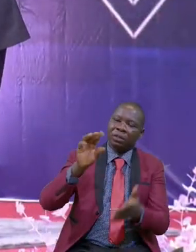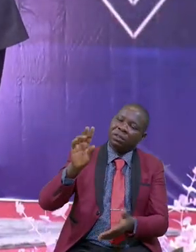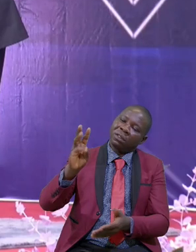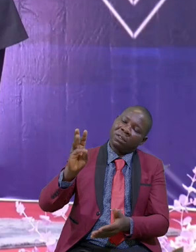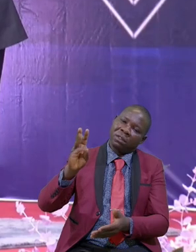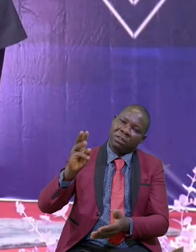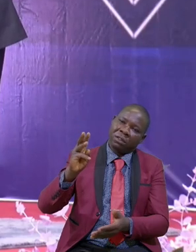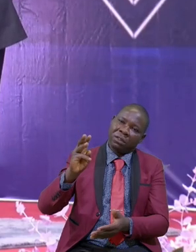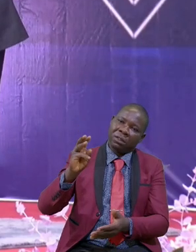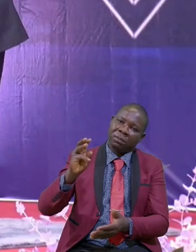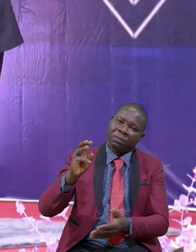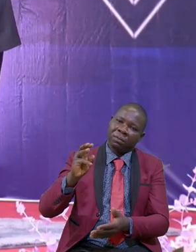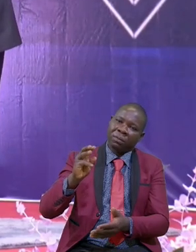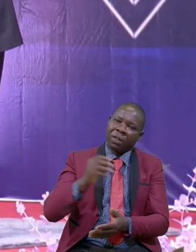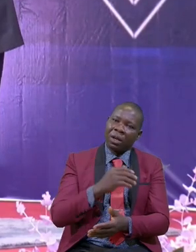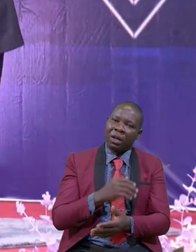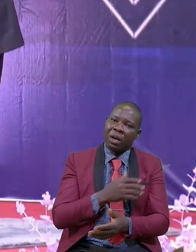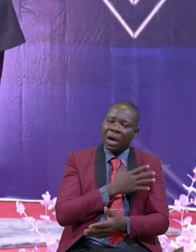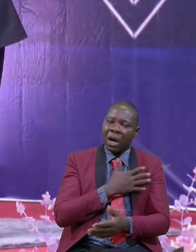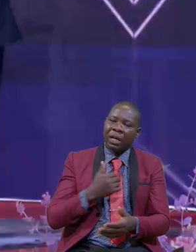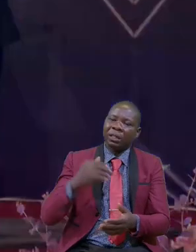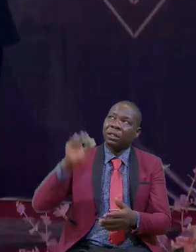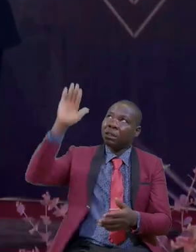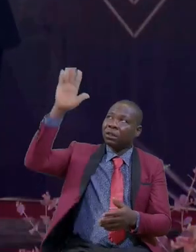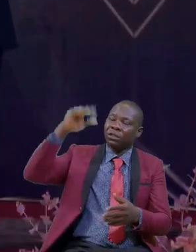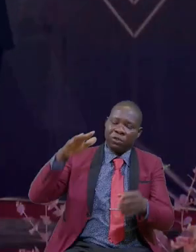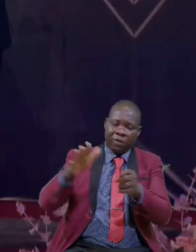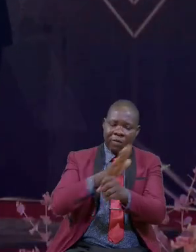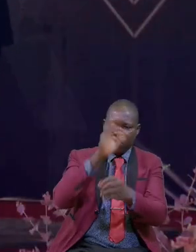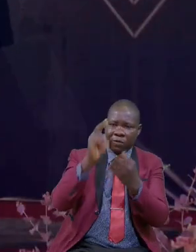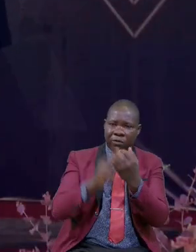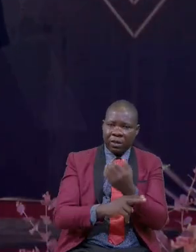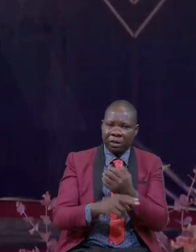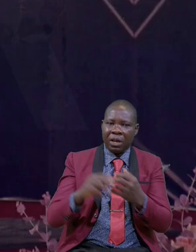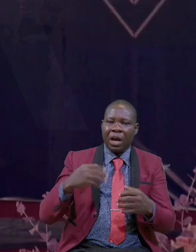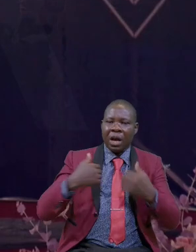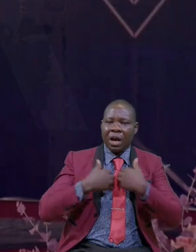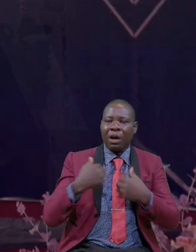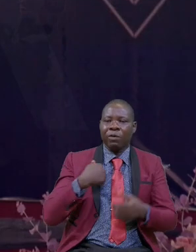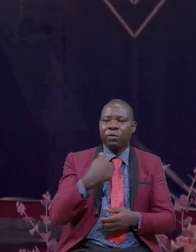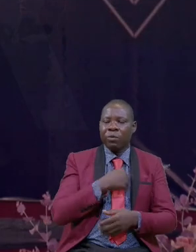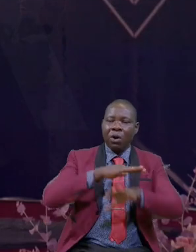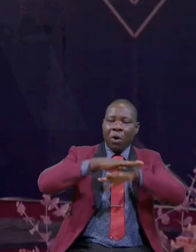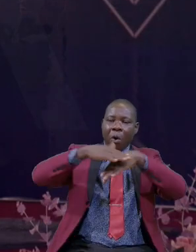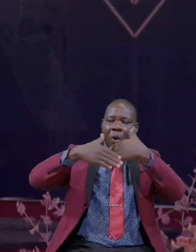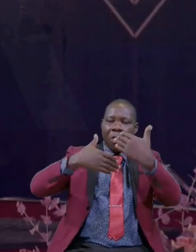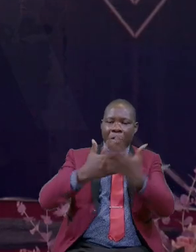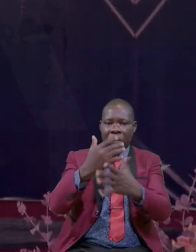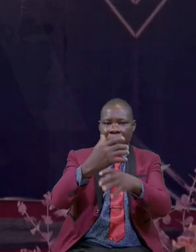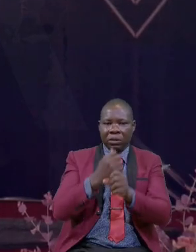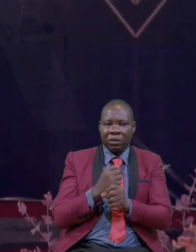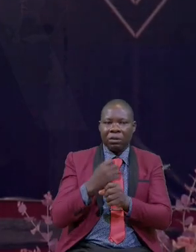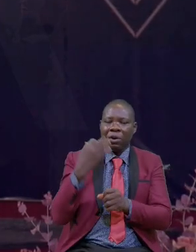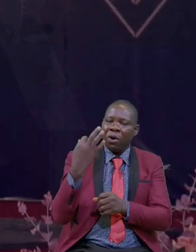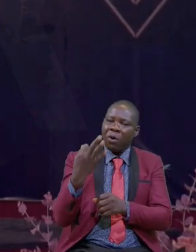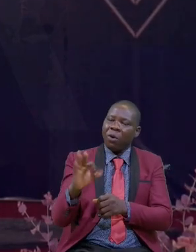verset 16, and of his fullness have we all et nous avons tous reçu de sa plénitude. Of his fullness, de sa plénitude.